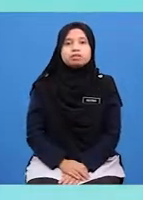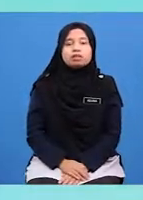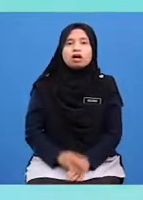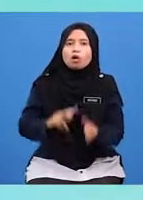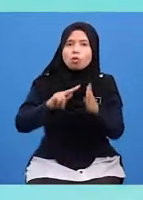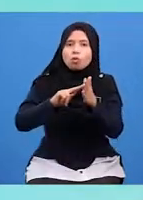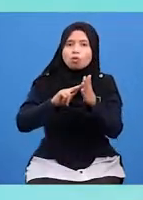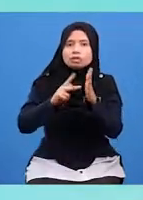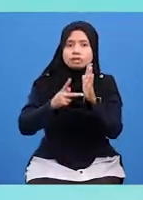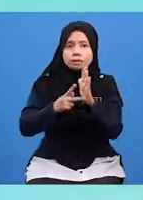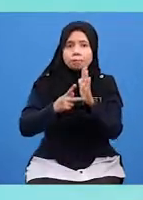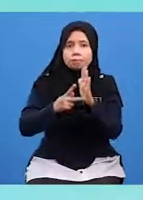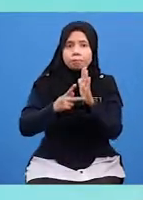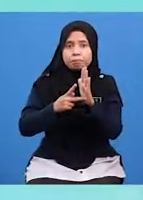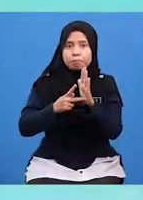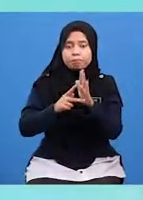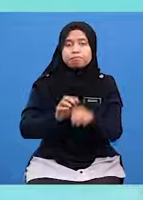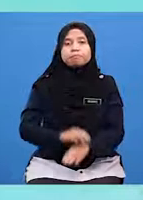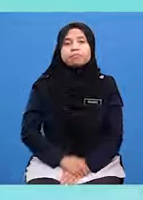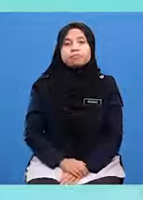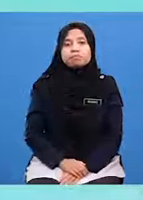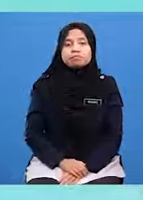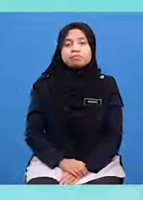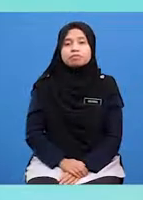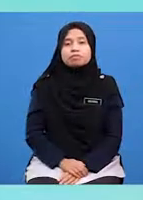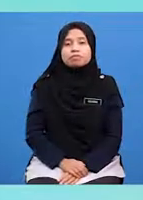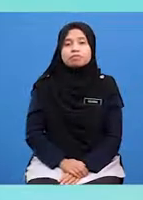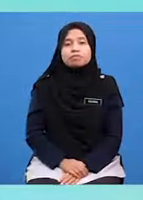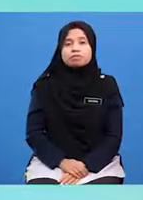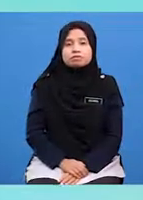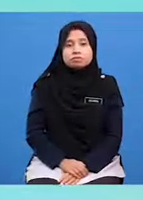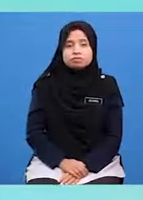Konsep penjelajahan dan penerokaan.